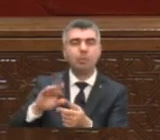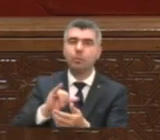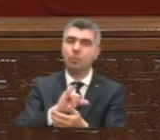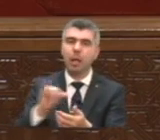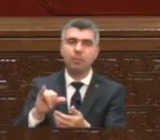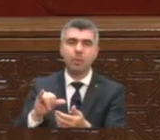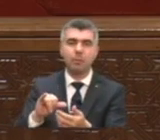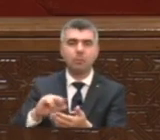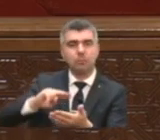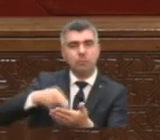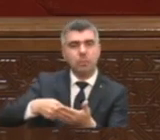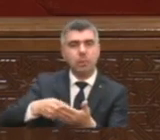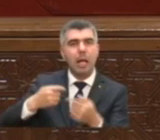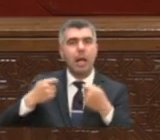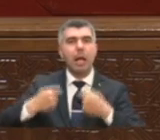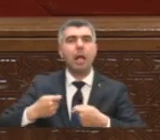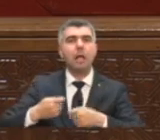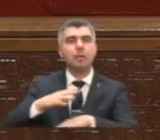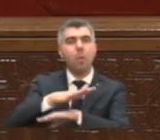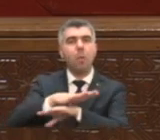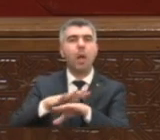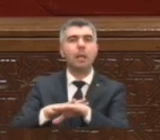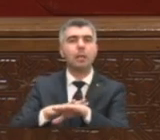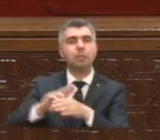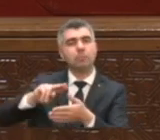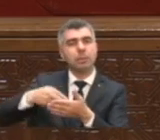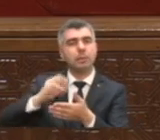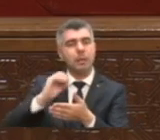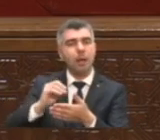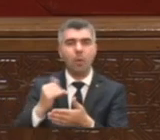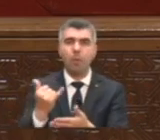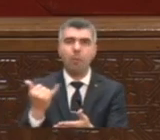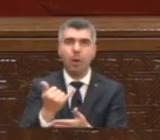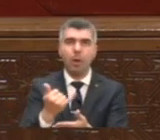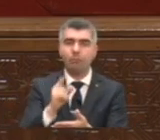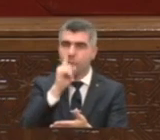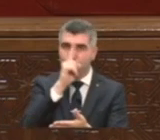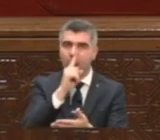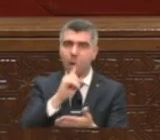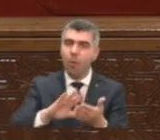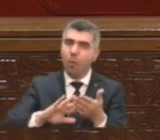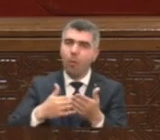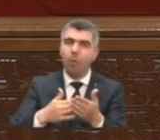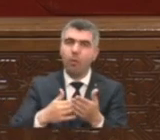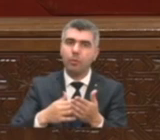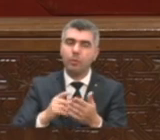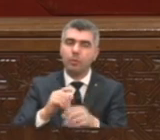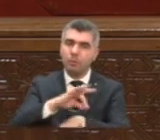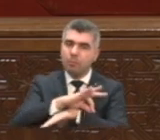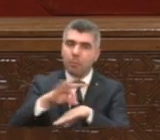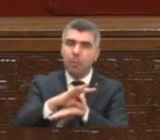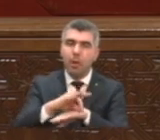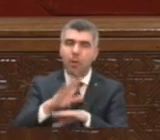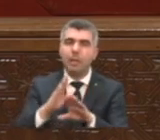بقرار على مستوى رئيس الجهه والوالي. هذا هو الدور ديال هادشي، وتنتمناو باش ان شاء الله هاد الوكالات الحضاريه اللي تنشتغلوا عليها